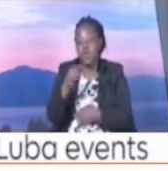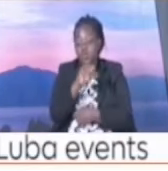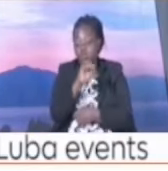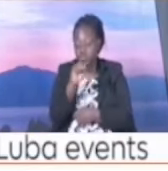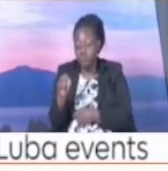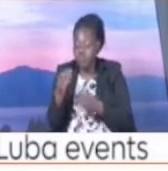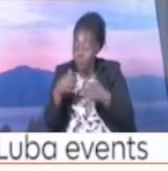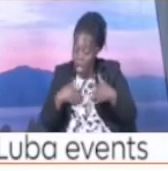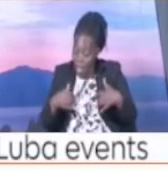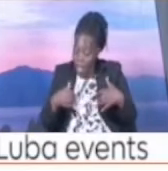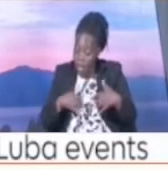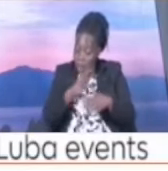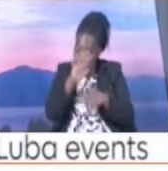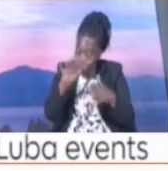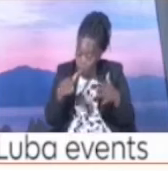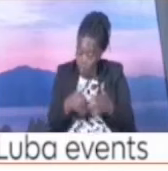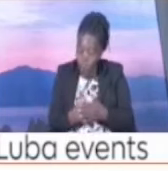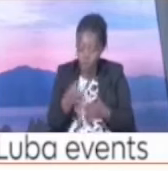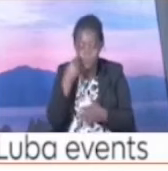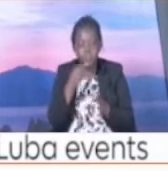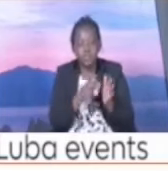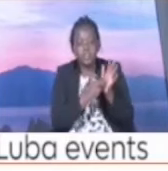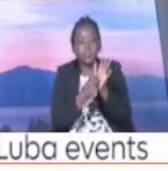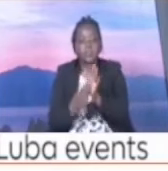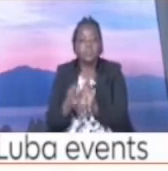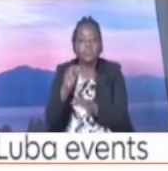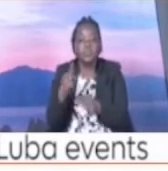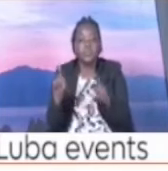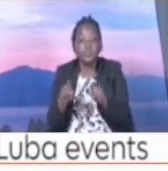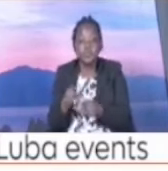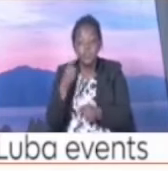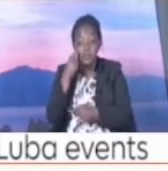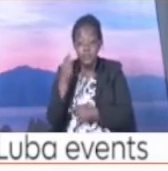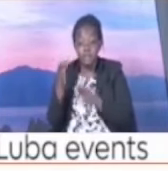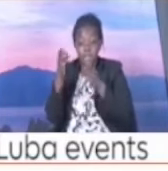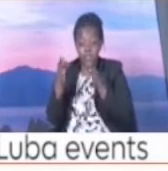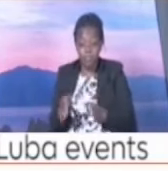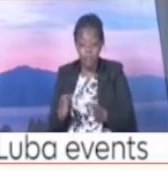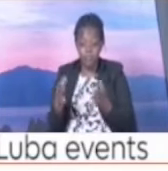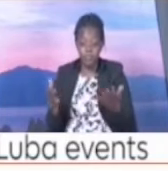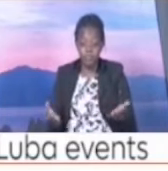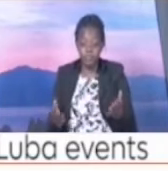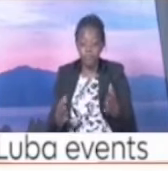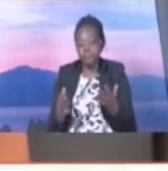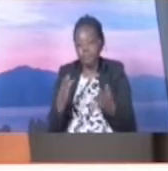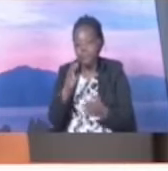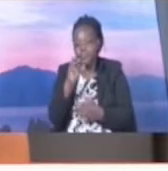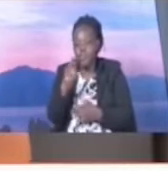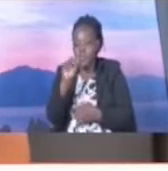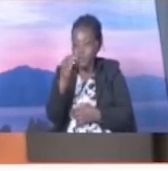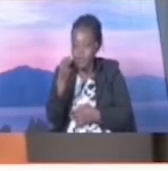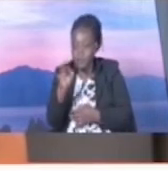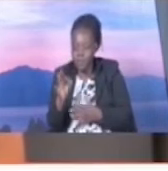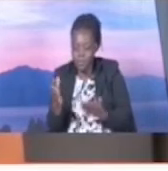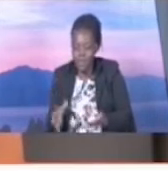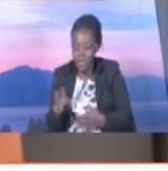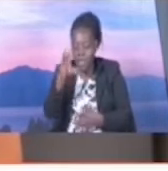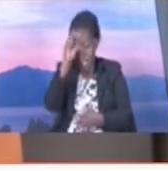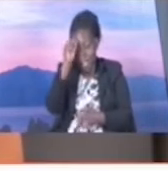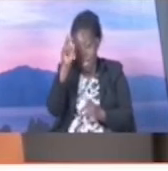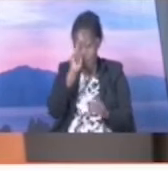ogenda kubisanga mu lubiri mu mwoleso guno. Ogenda kusangamu ebintu nga ebya crafts, ogenda kusangamu emisomo